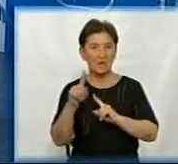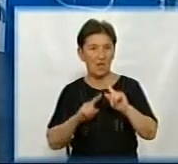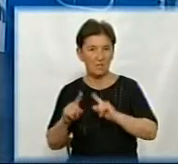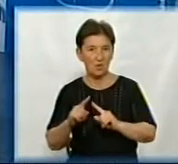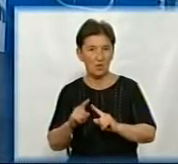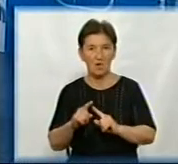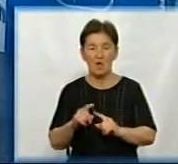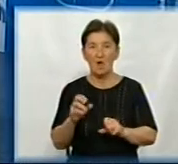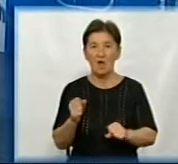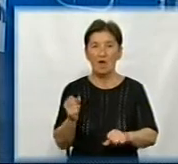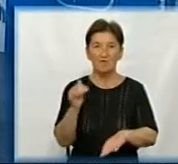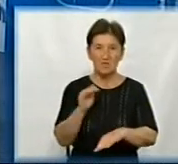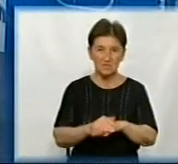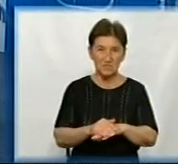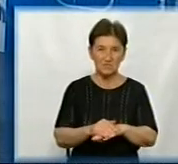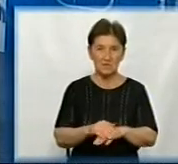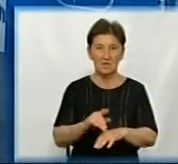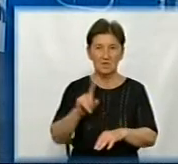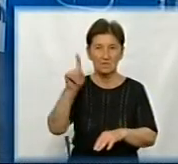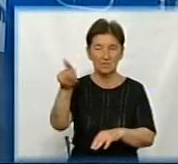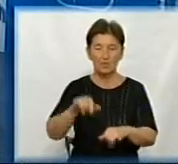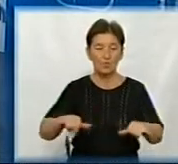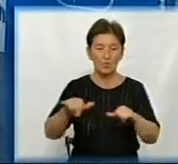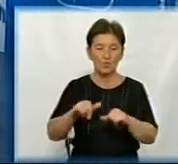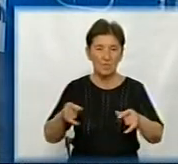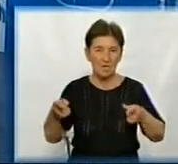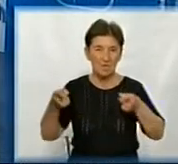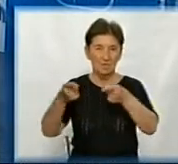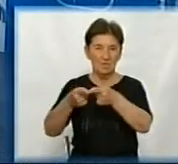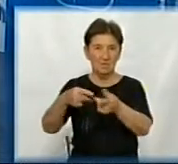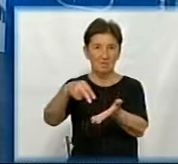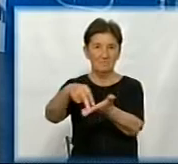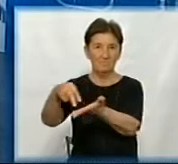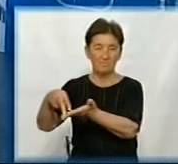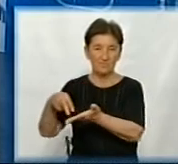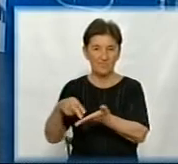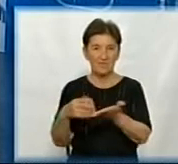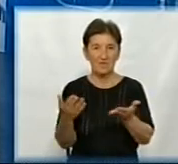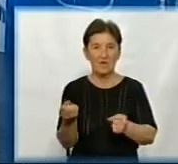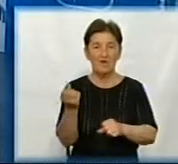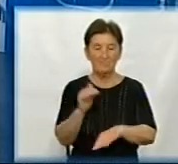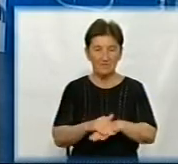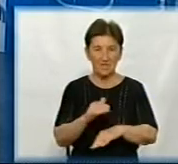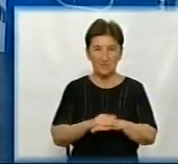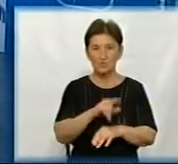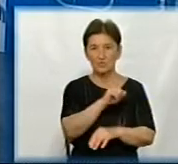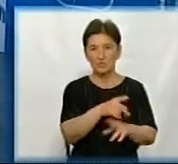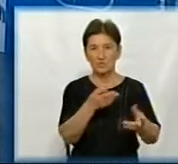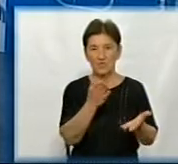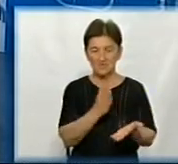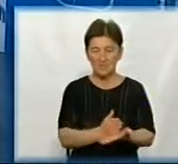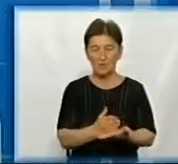ви володієте цими автомобілями, вони стоять десь там на одному з комунальних, ну там на теплоенергетику. Так, фізично вони знаходяться